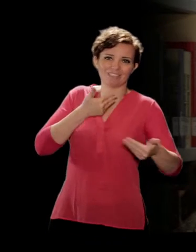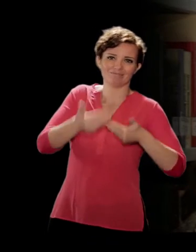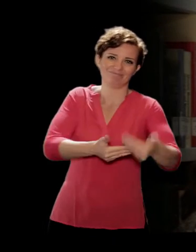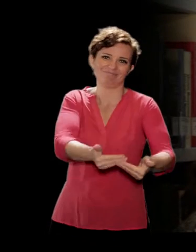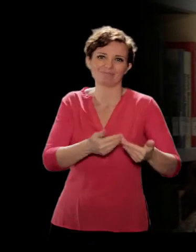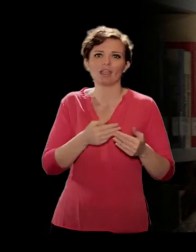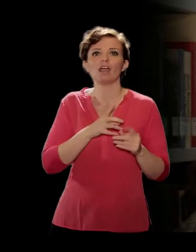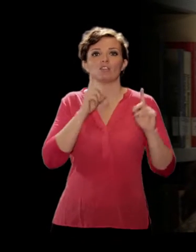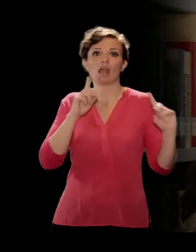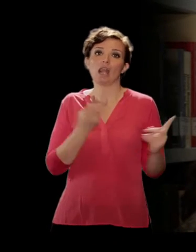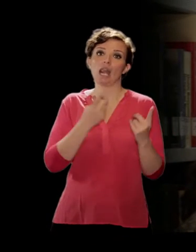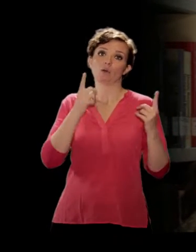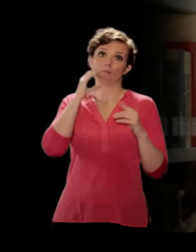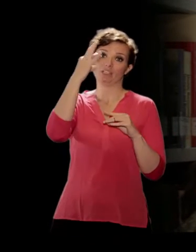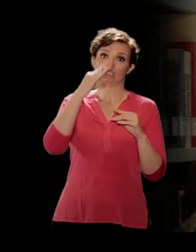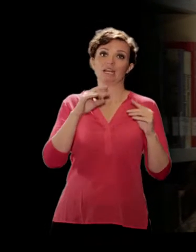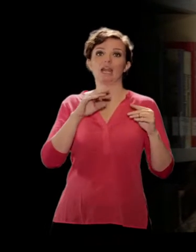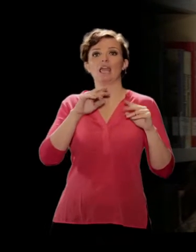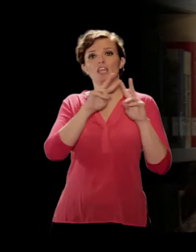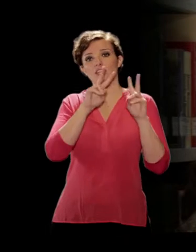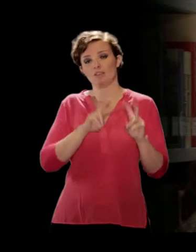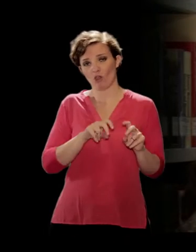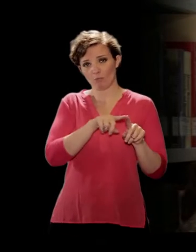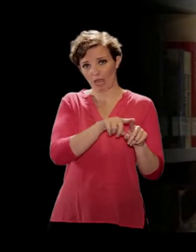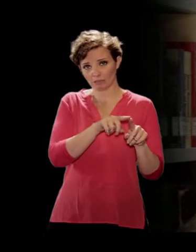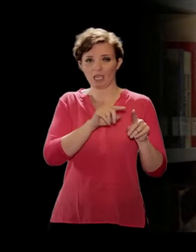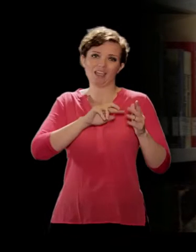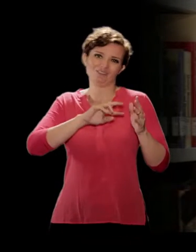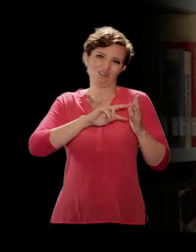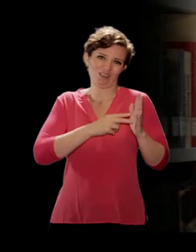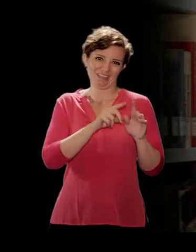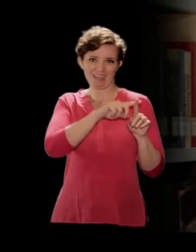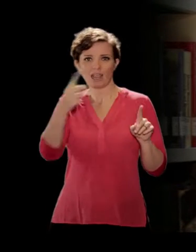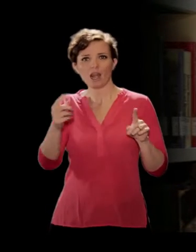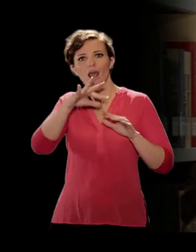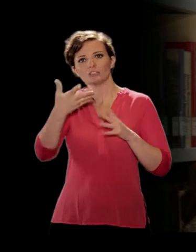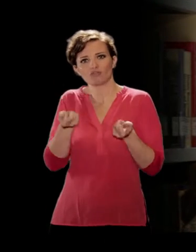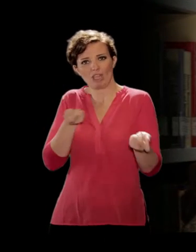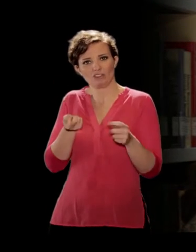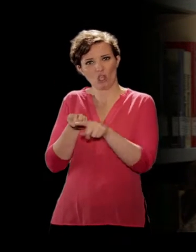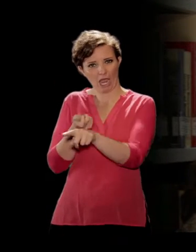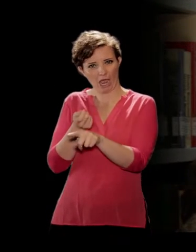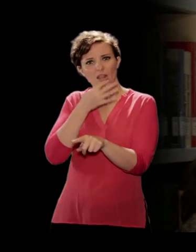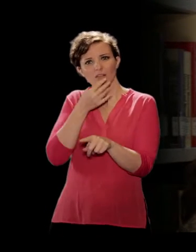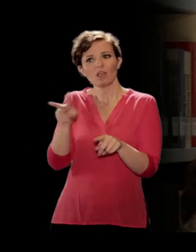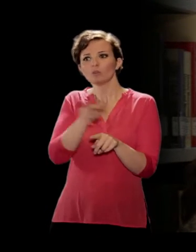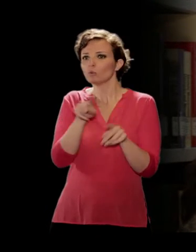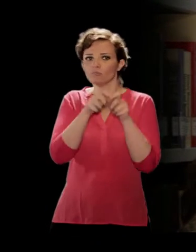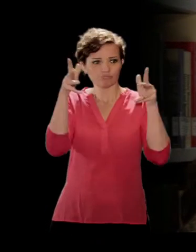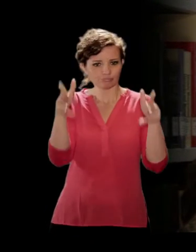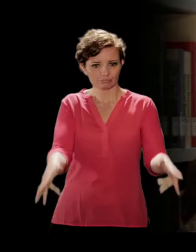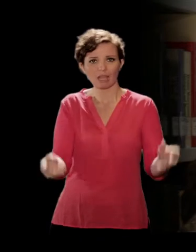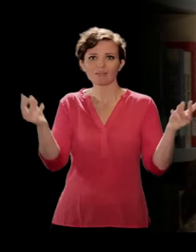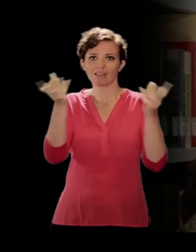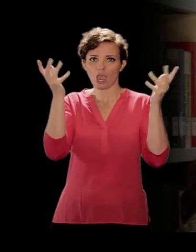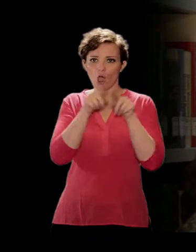percorsi, una laurea magistrale in ingegneria informatica e una laurea magistrale in ingegneria gestionale dell'automazione, nella quale si approfondiscono da un punto di vista